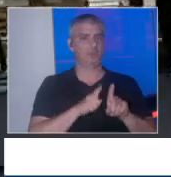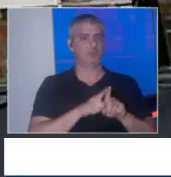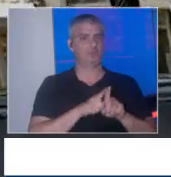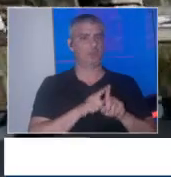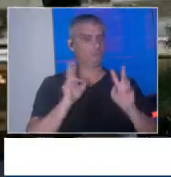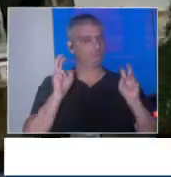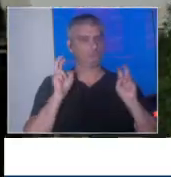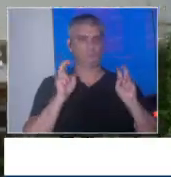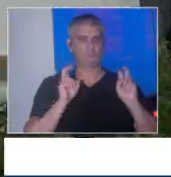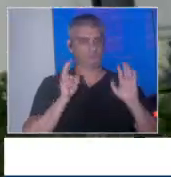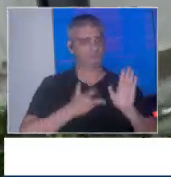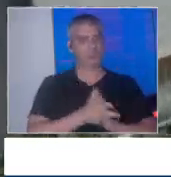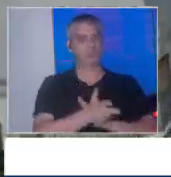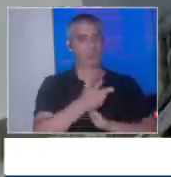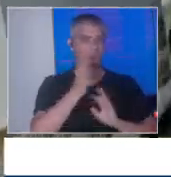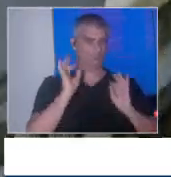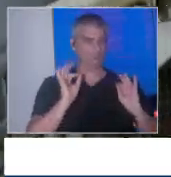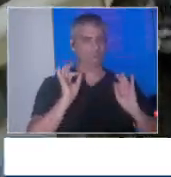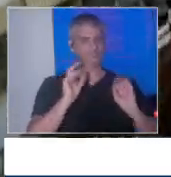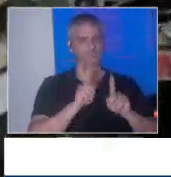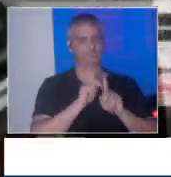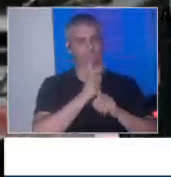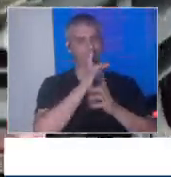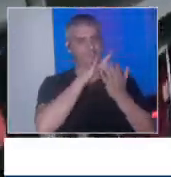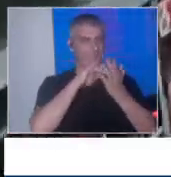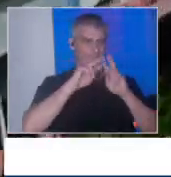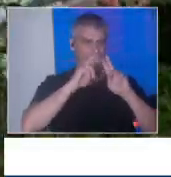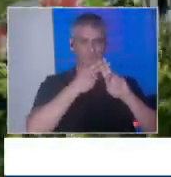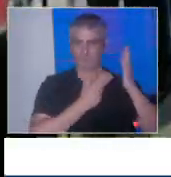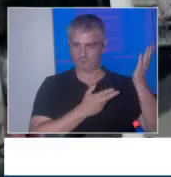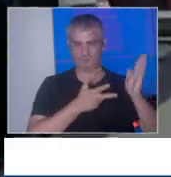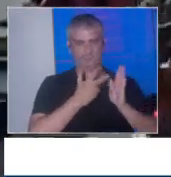נסיעה במטרו. כמו שאנחנו רגילים ממקומות אחרים